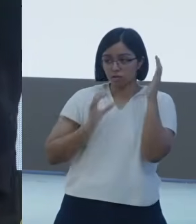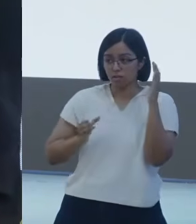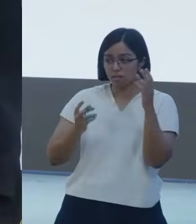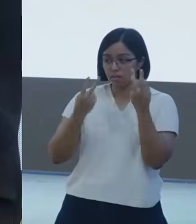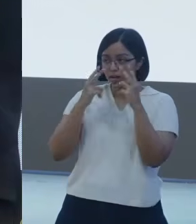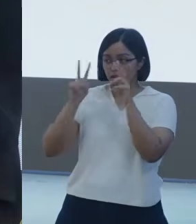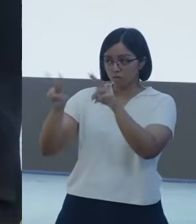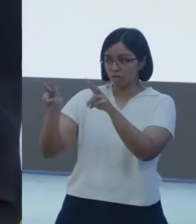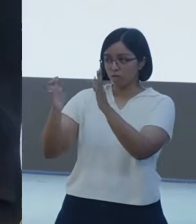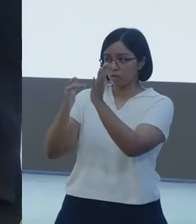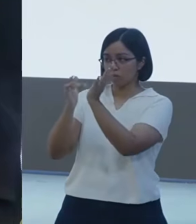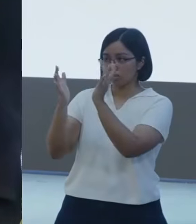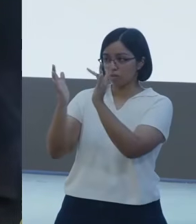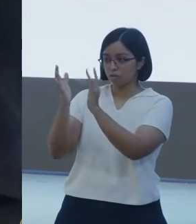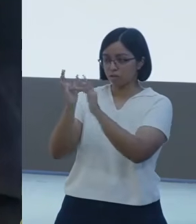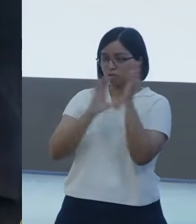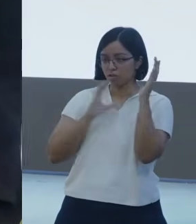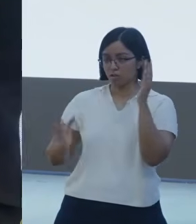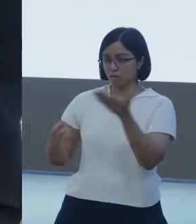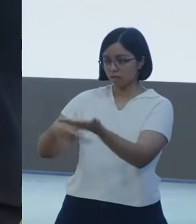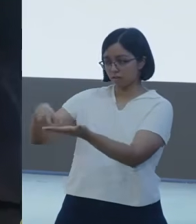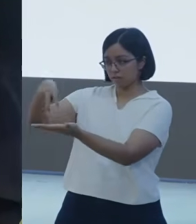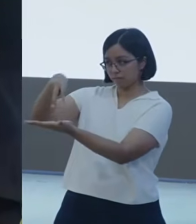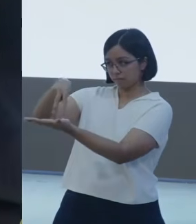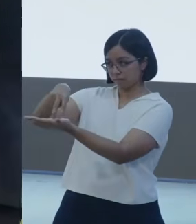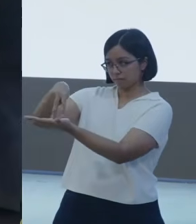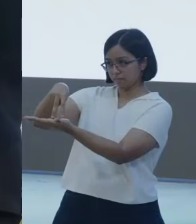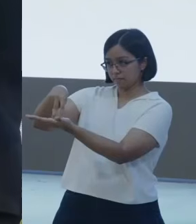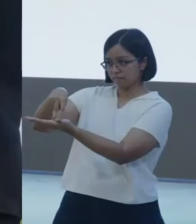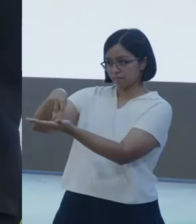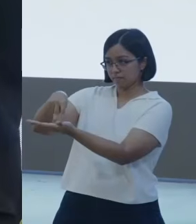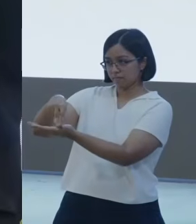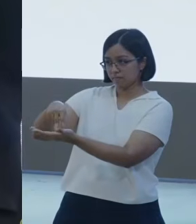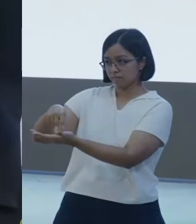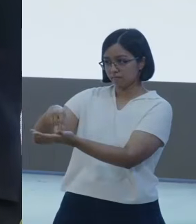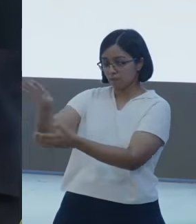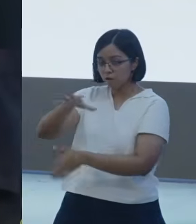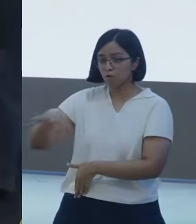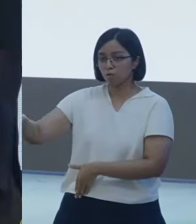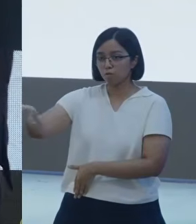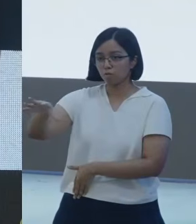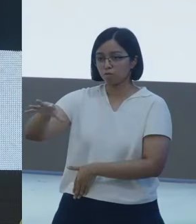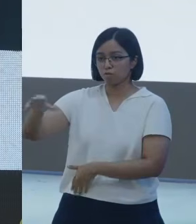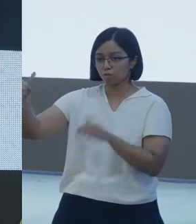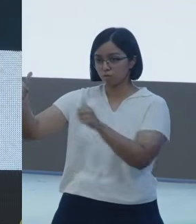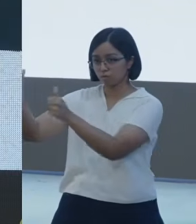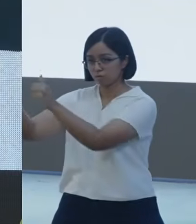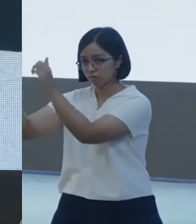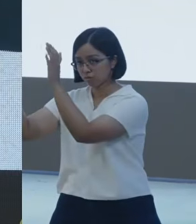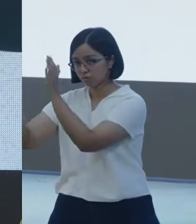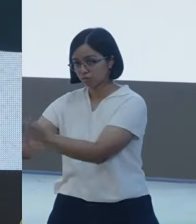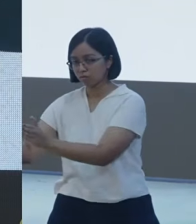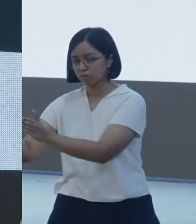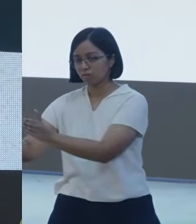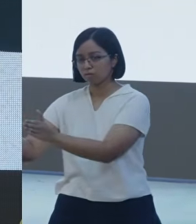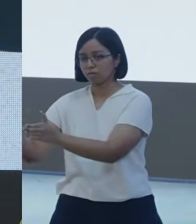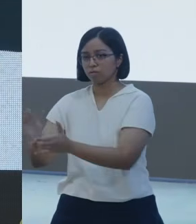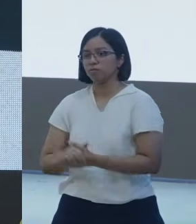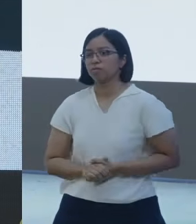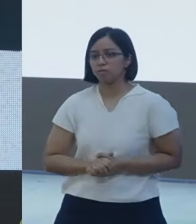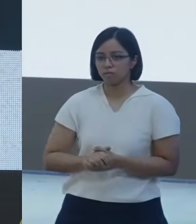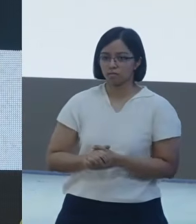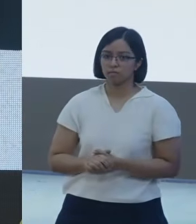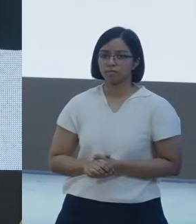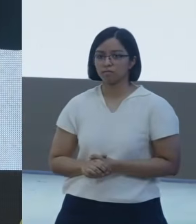maguli. Sila ay apostles. Kaya nung nagkulang sila, nabawasan sila dahil